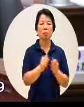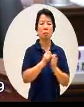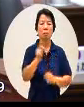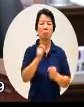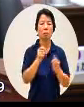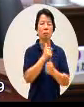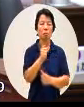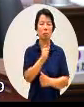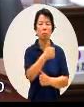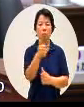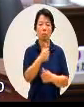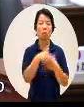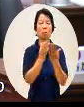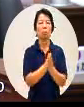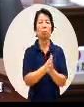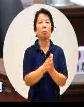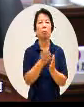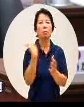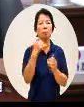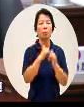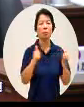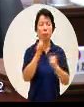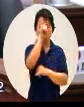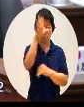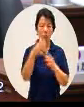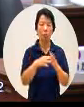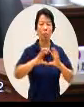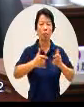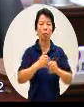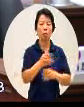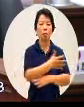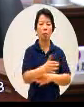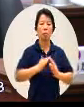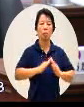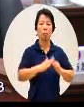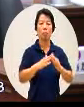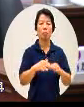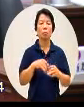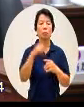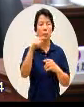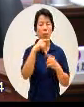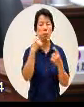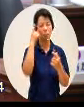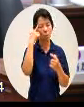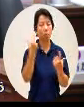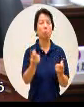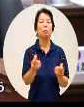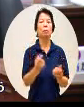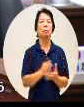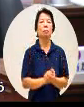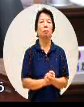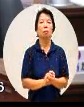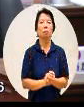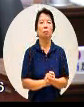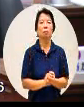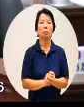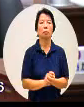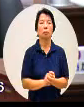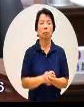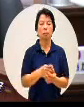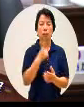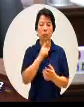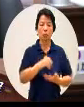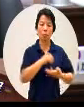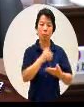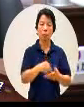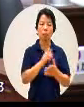論架構在民進黨的政府或國民黨的縣市長其實都還是以這套架構為主那我